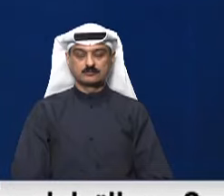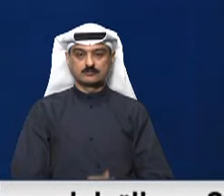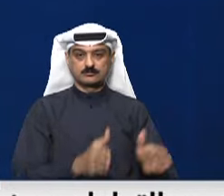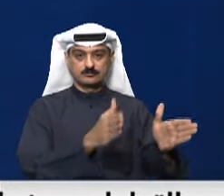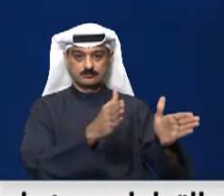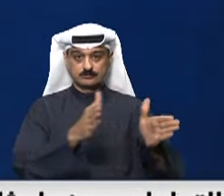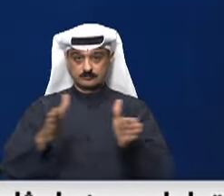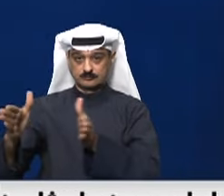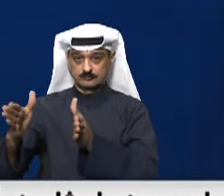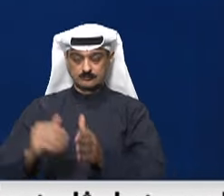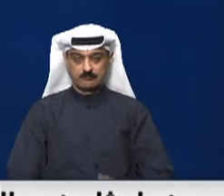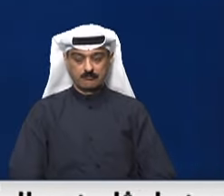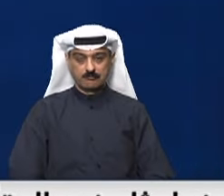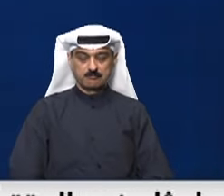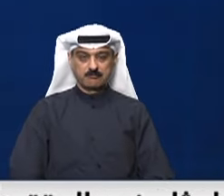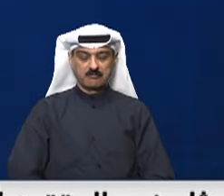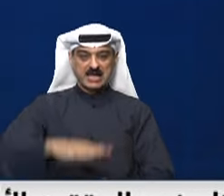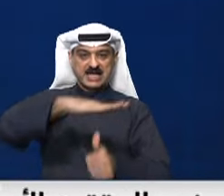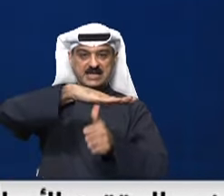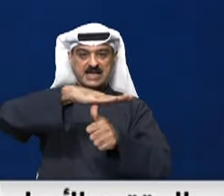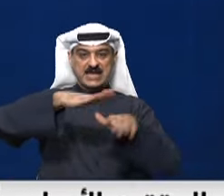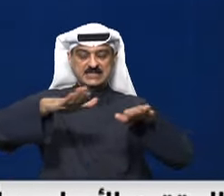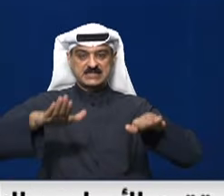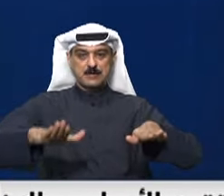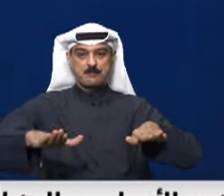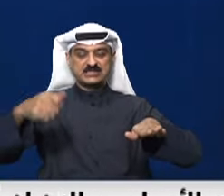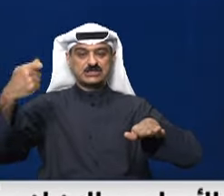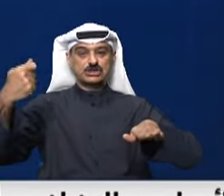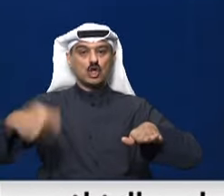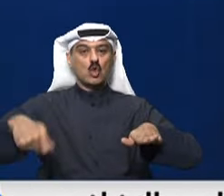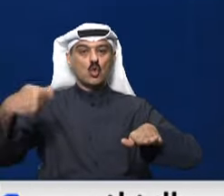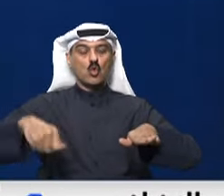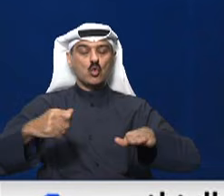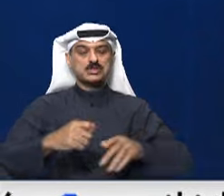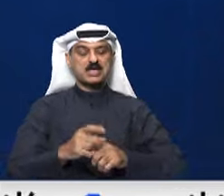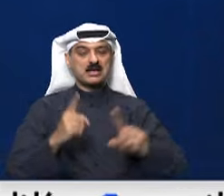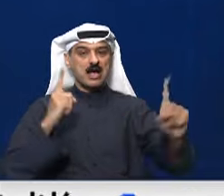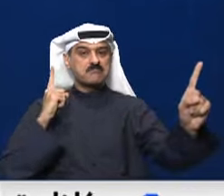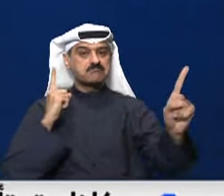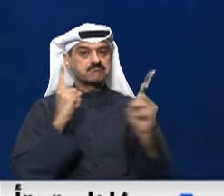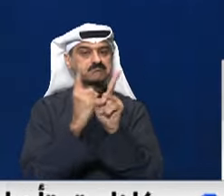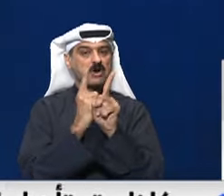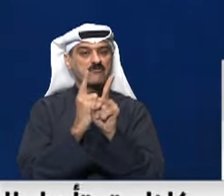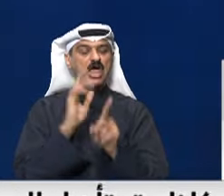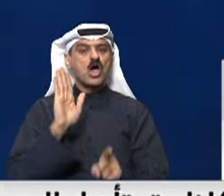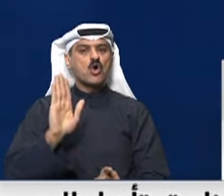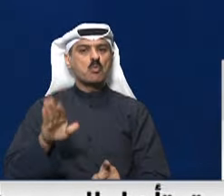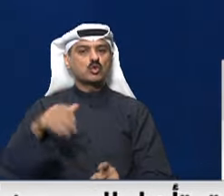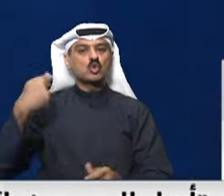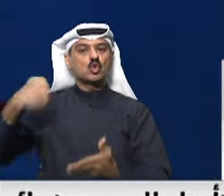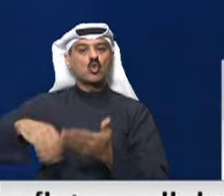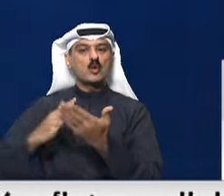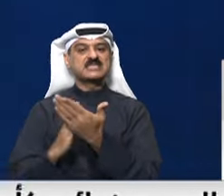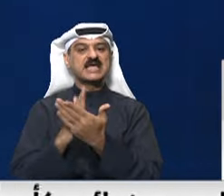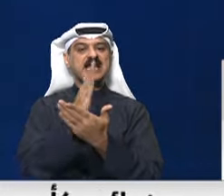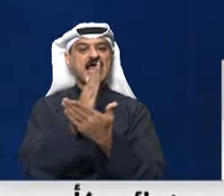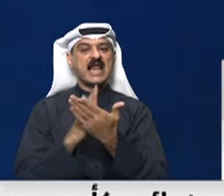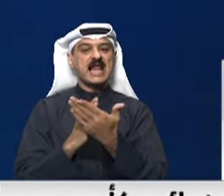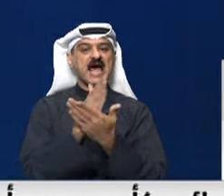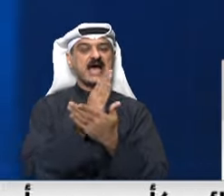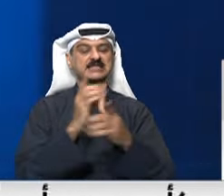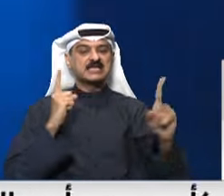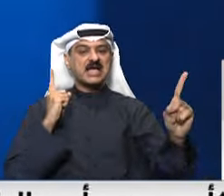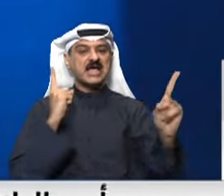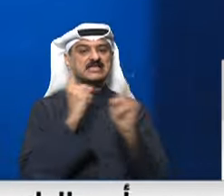استقبل سمو الشيخ الدكتور محمد صباح سالم الصباح رئيس مجلس الوزراء وبحضور معالي وزير الخارجية عبد الله علي اليحيى